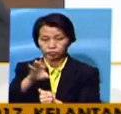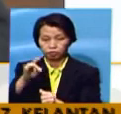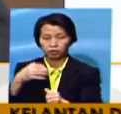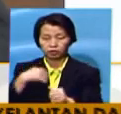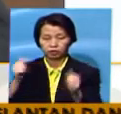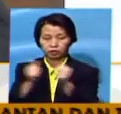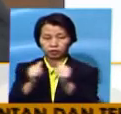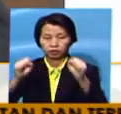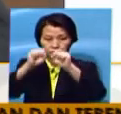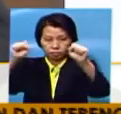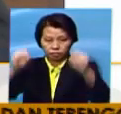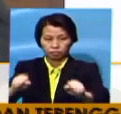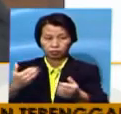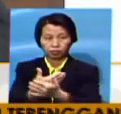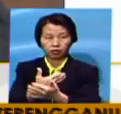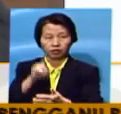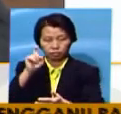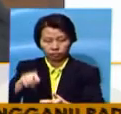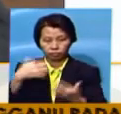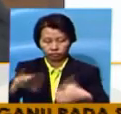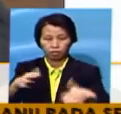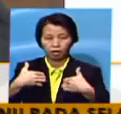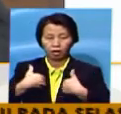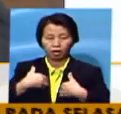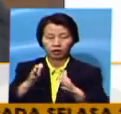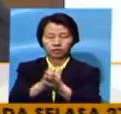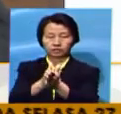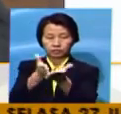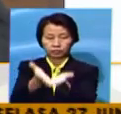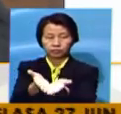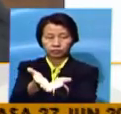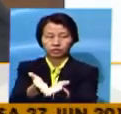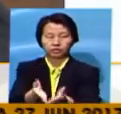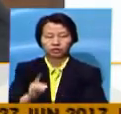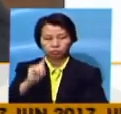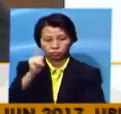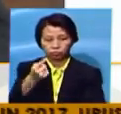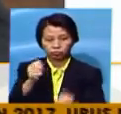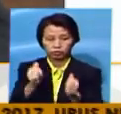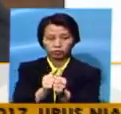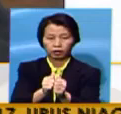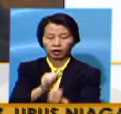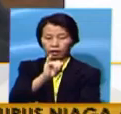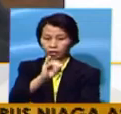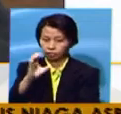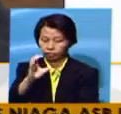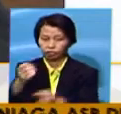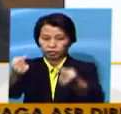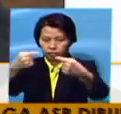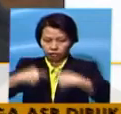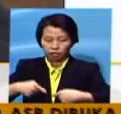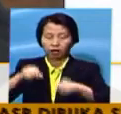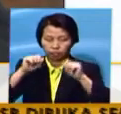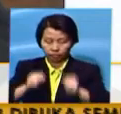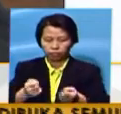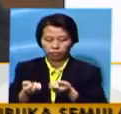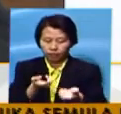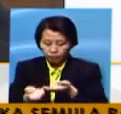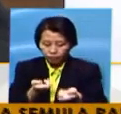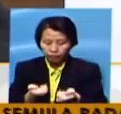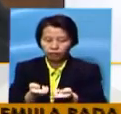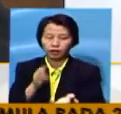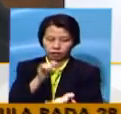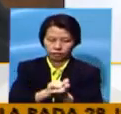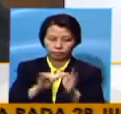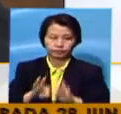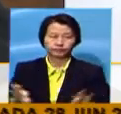tidak perlu ada buku dengan hanya IC datang dan kita boleh berurusan itu yang paling